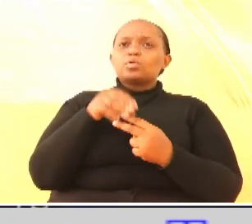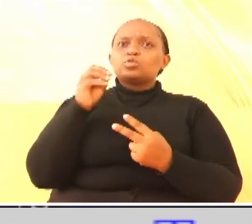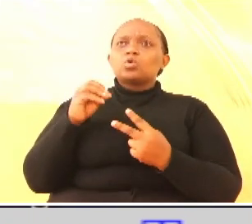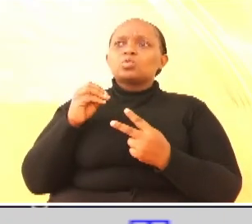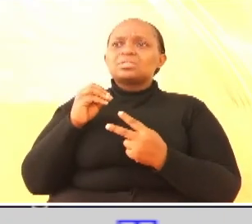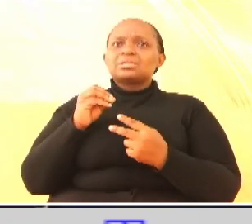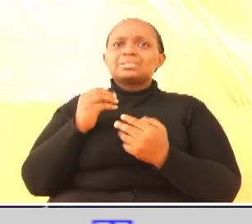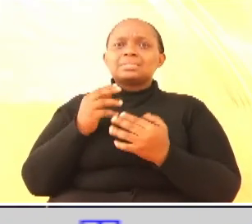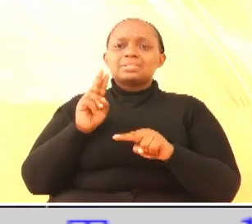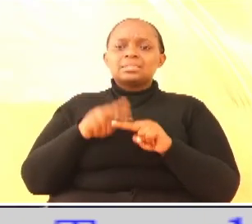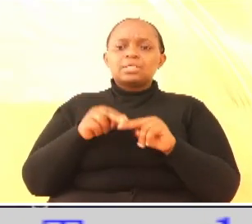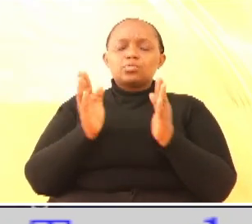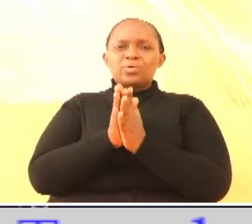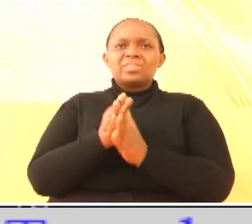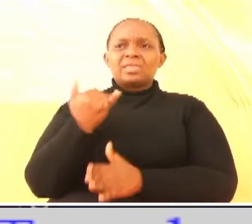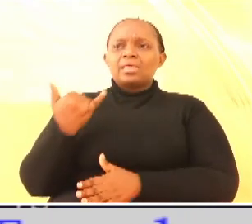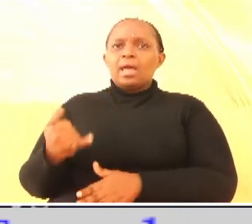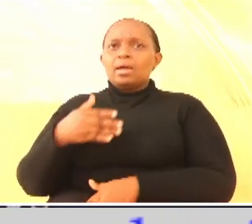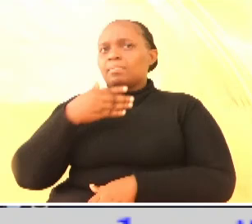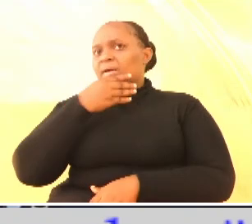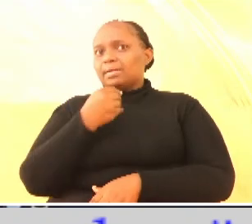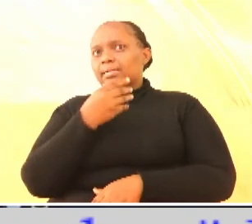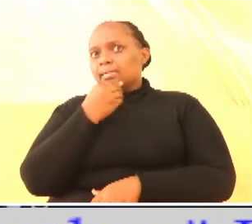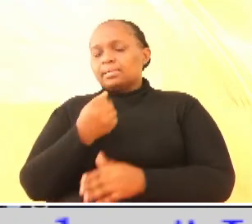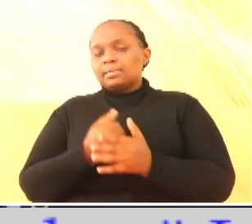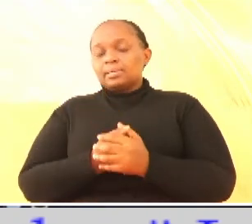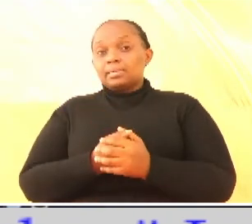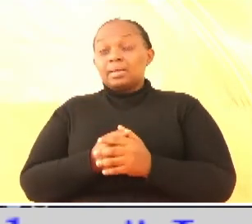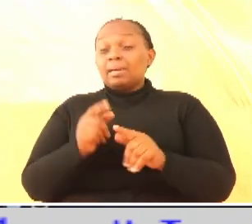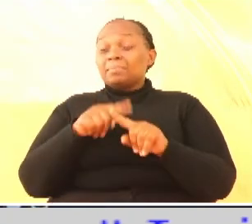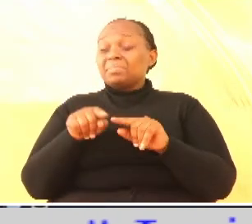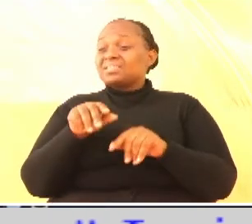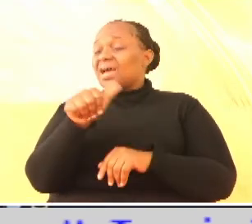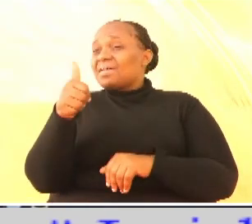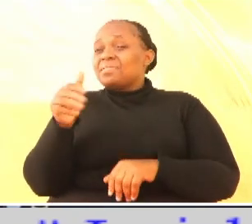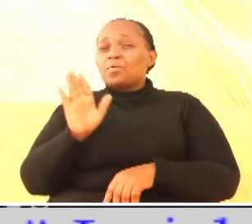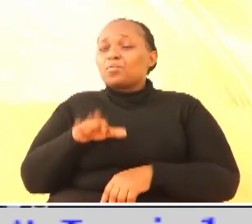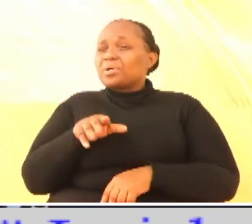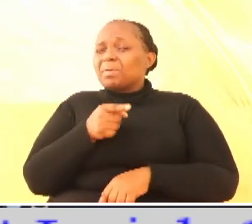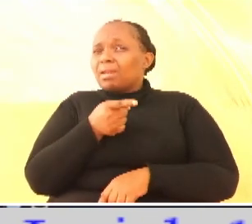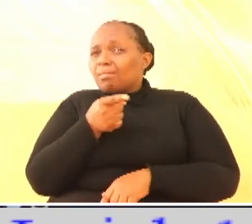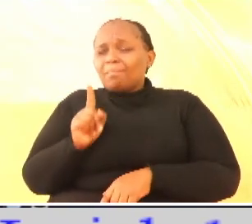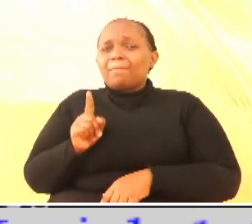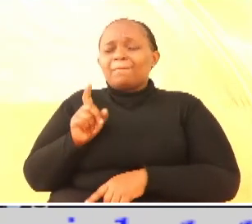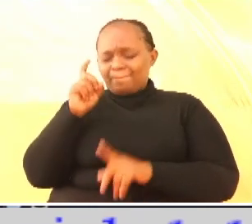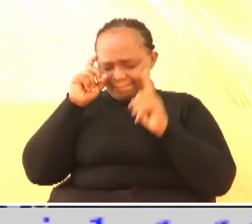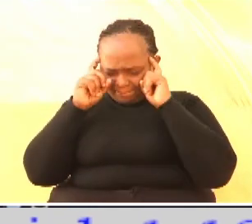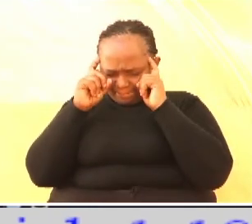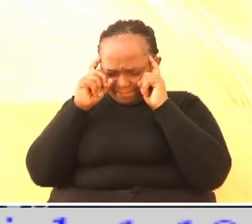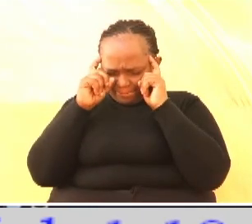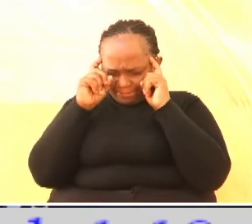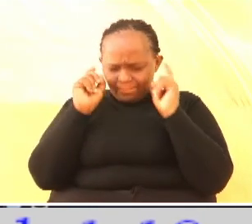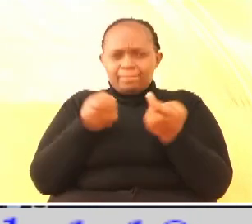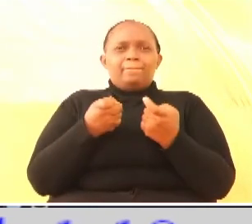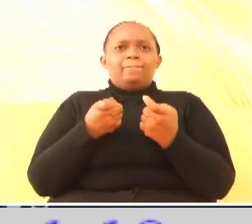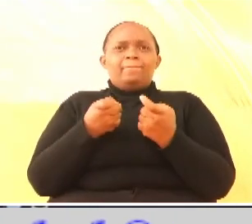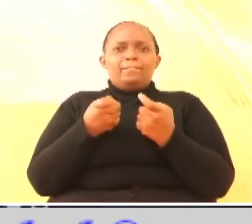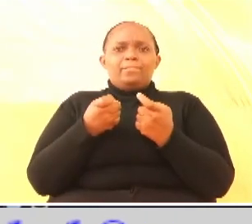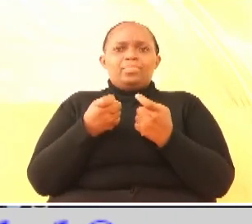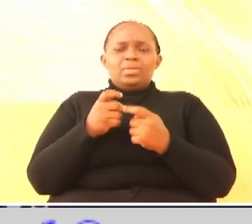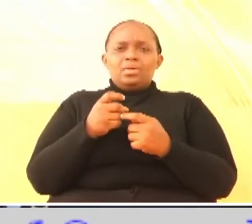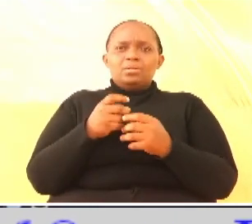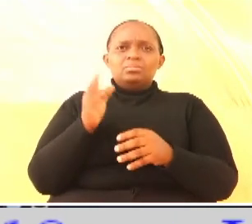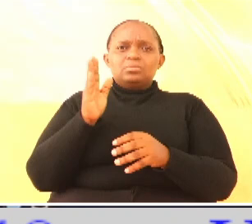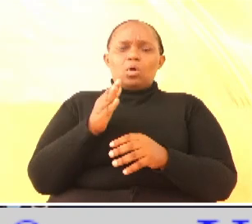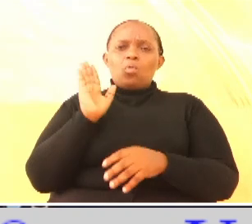wengine mko hapa mmekataa wokovu. Mko tu mmekataa matumio yo watora kanithana